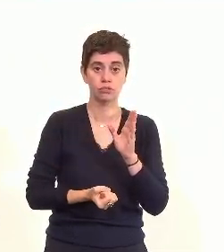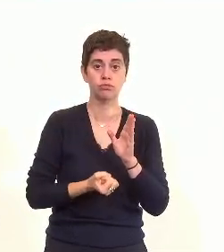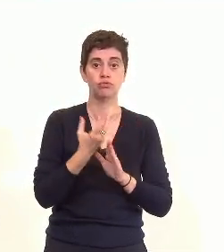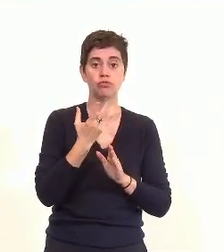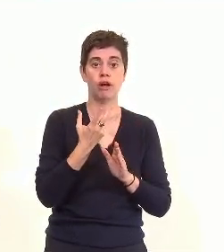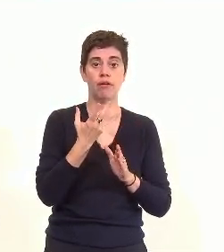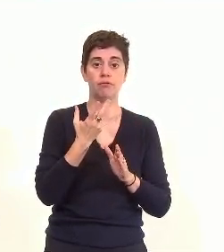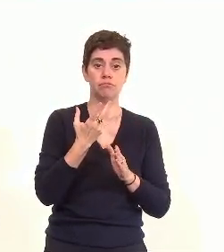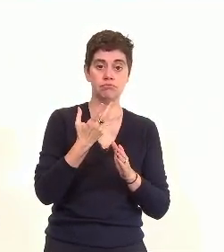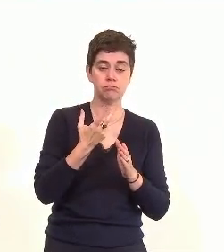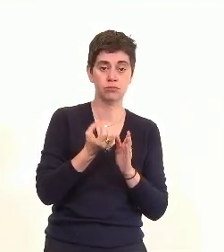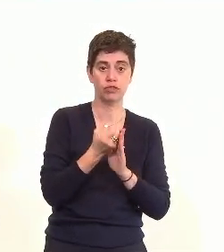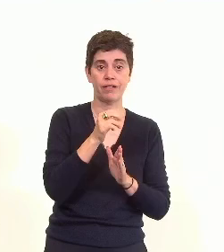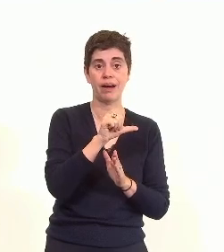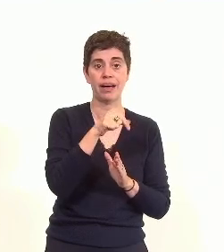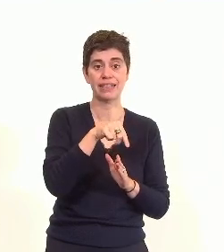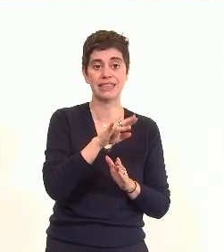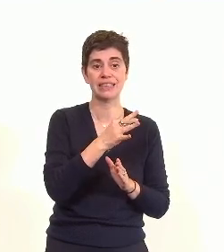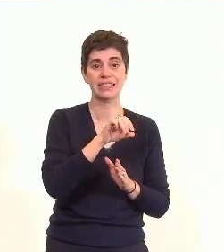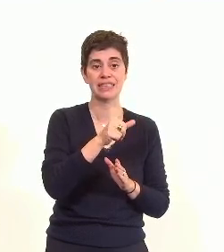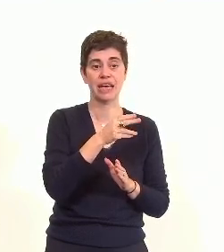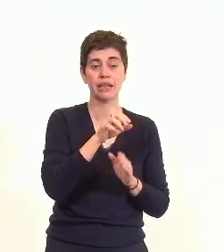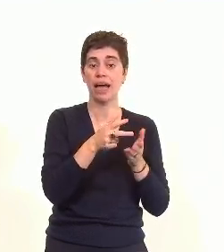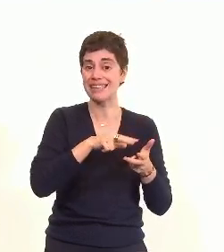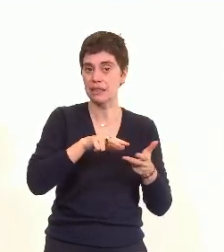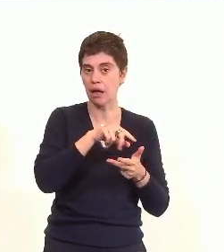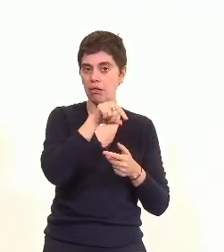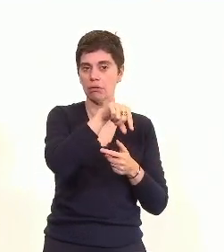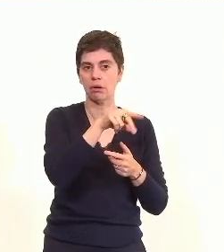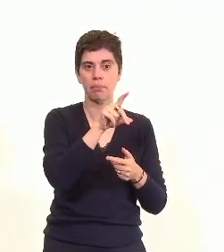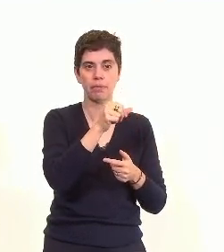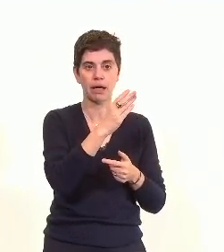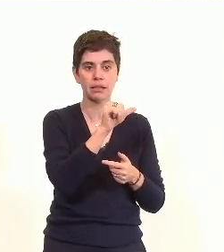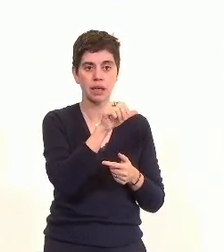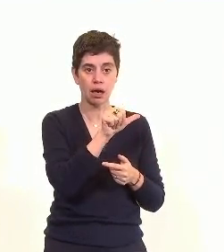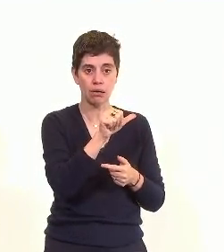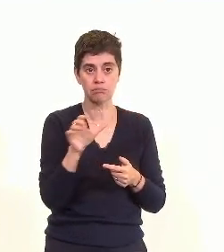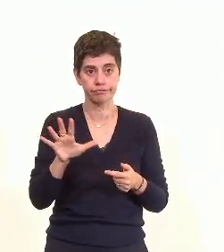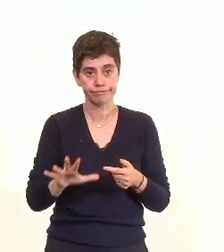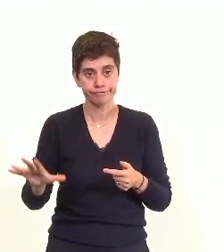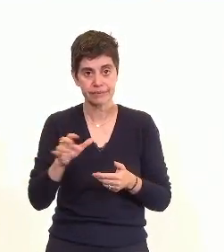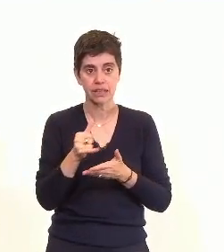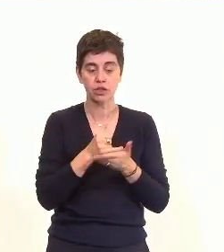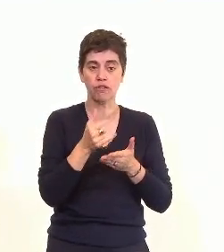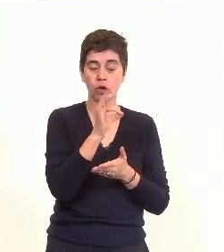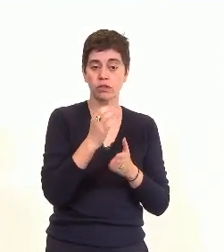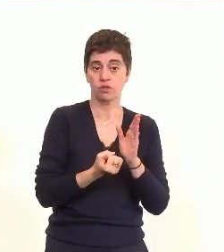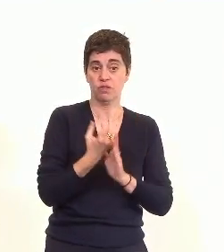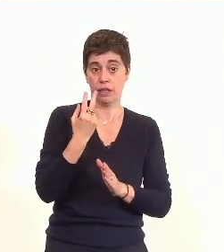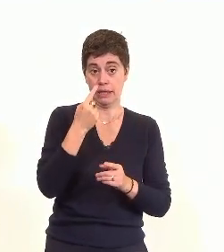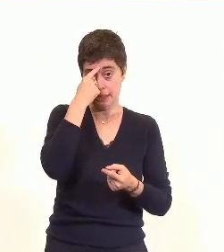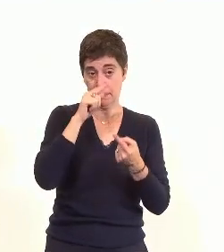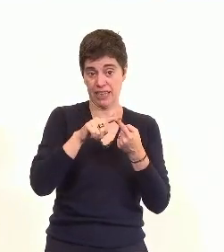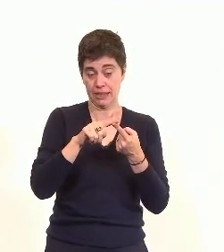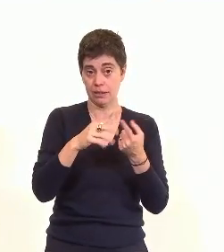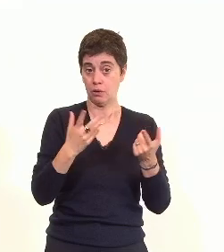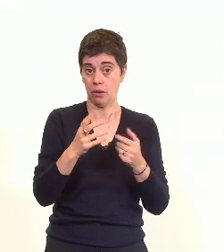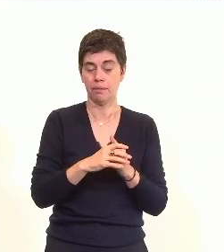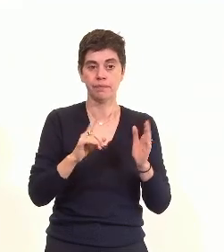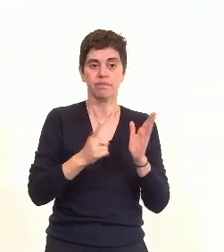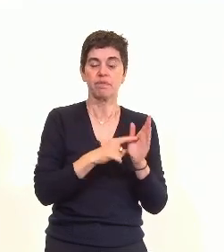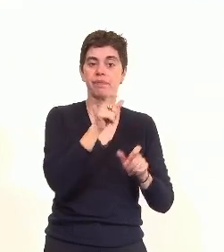nos droits en tant que citoyens. Les délégations, Nous aussi, ont trouvé les thématiques les plus